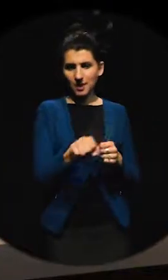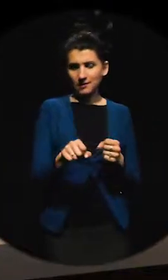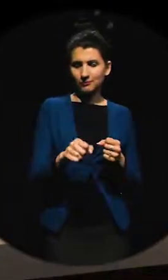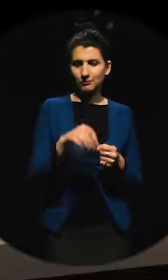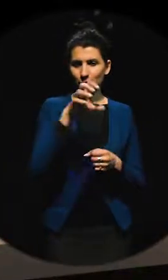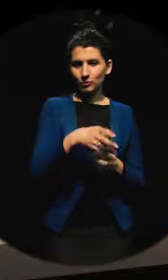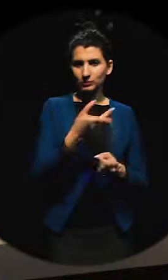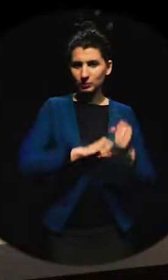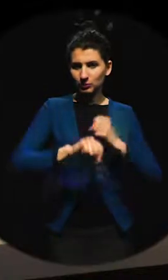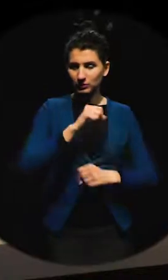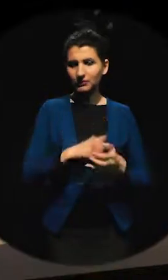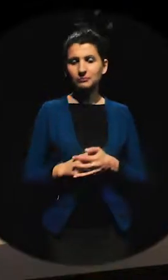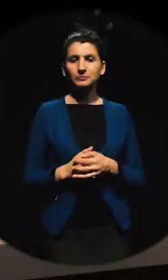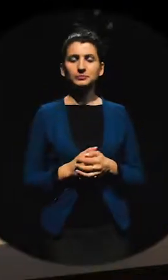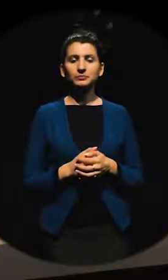I chciałam tutaj przywołać